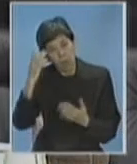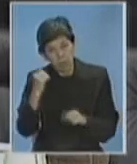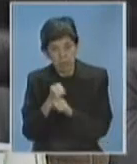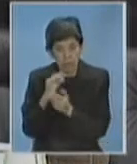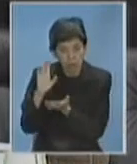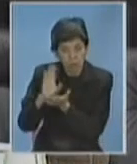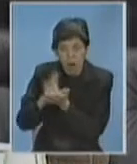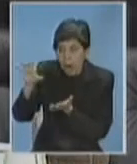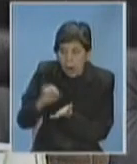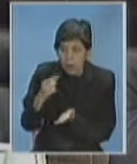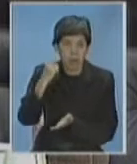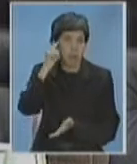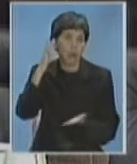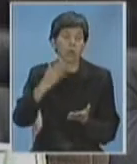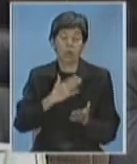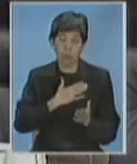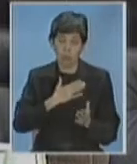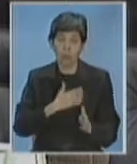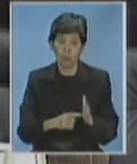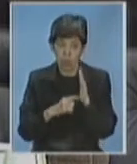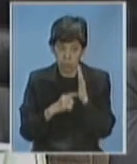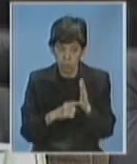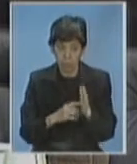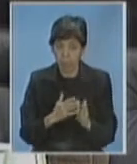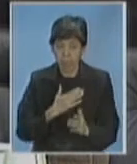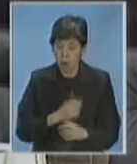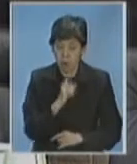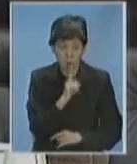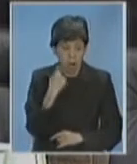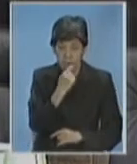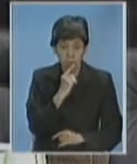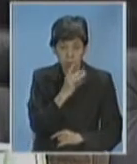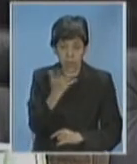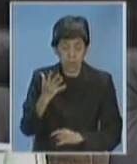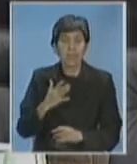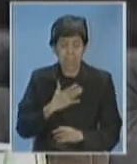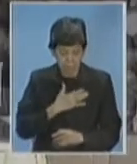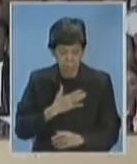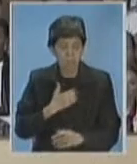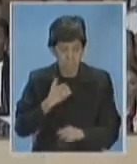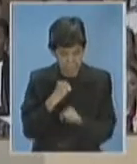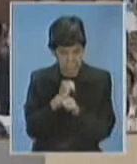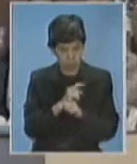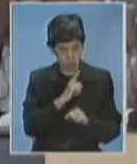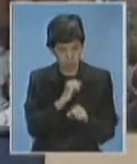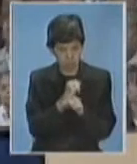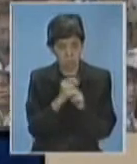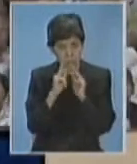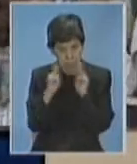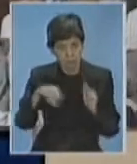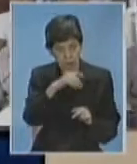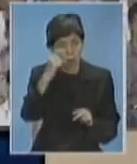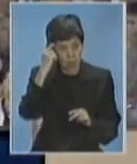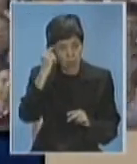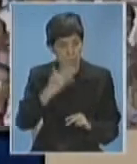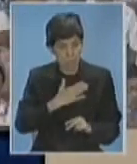าจัดงบประมาณที่ไหนดิฉันจะขอยกตัวอย่างนะคะเพราะว่าดิฉันไม่ได้กล่าวหาหรือว่าพูดเลื่อนลอยเพราะว่าดิฉันได้ทำหน้าที่นี้กรรมาธิการทุกท่านก็ท